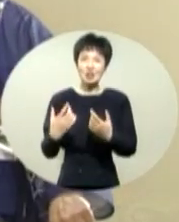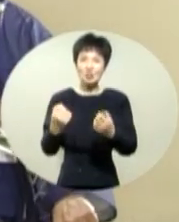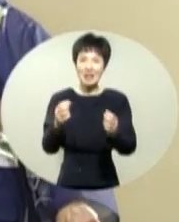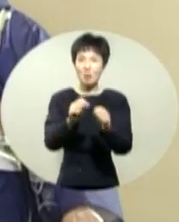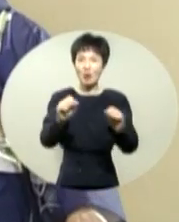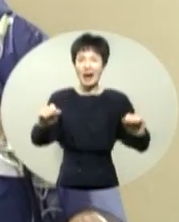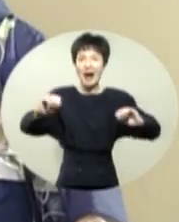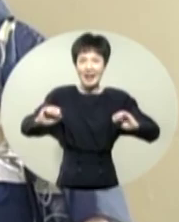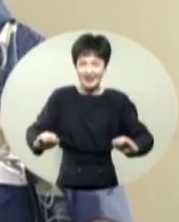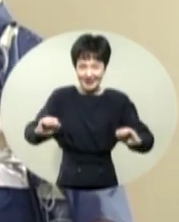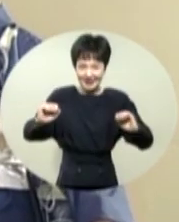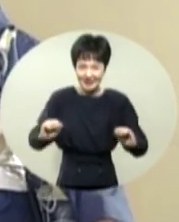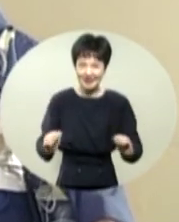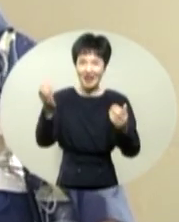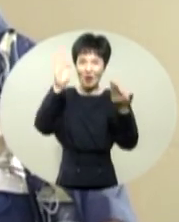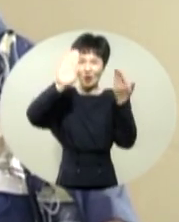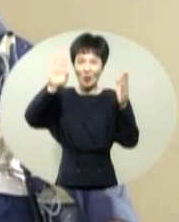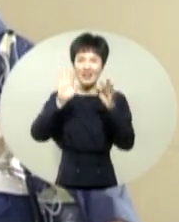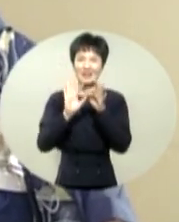生きして踊り続けてくださいね。